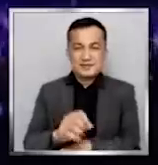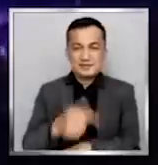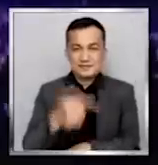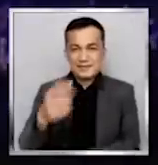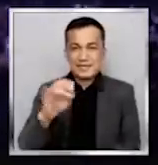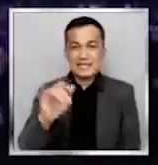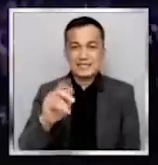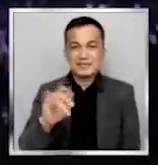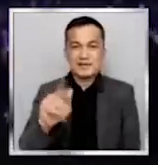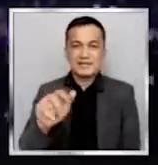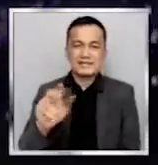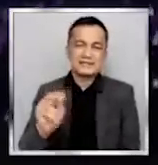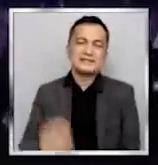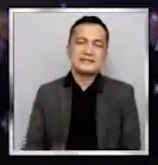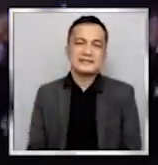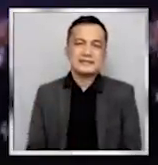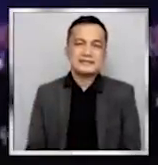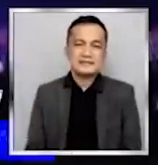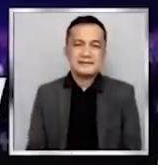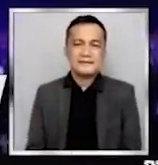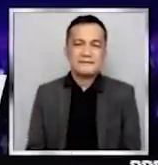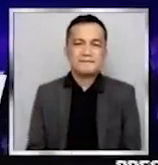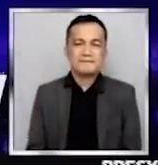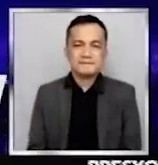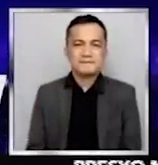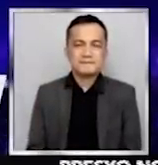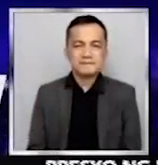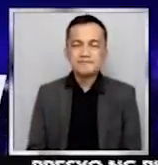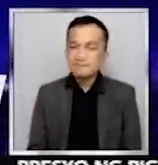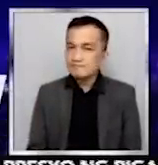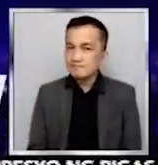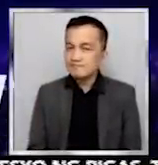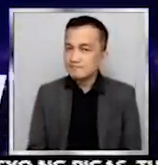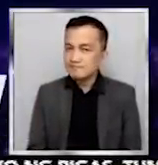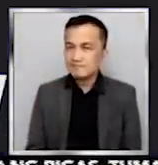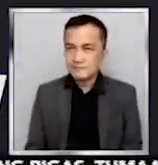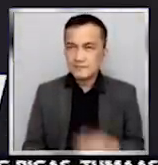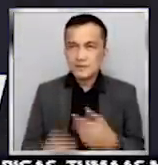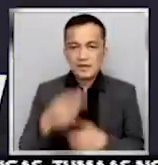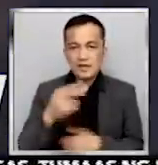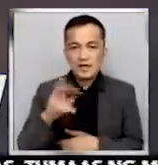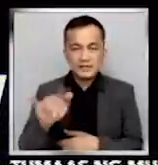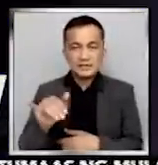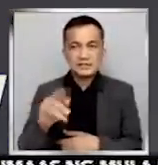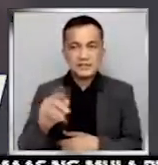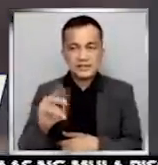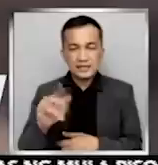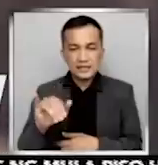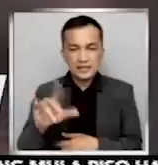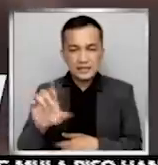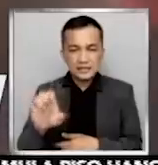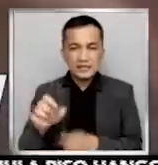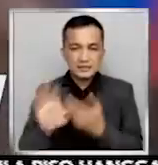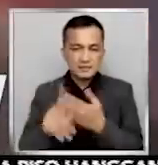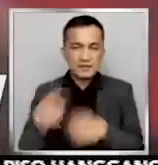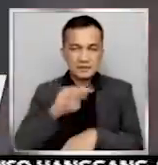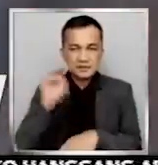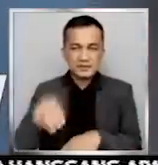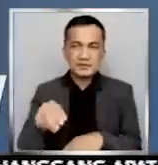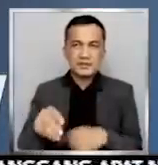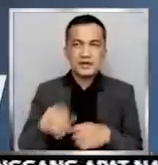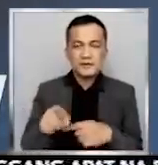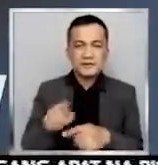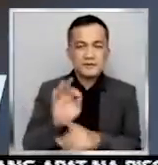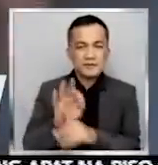Harry Styles is back in Manila Mainit na tinanggap ng Philo Harris ang